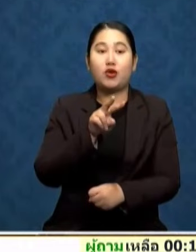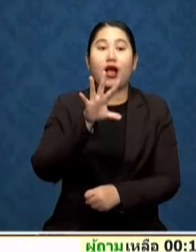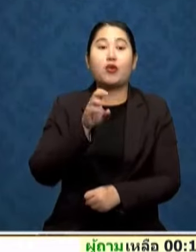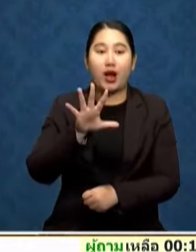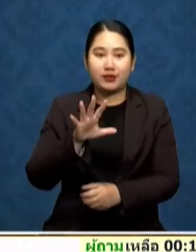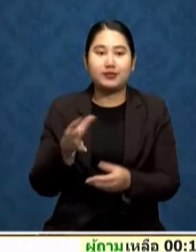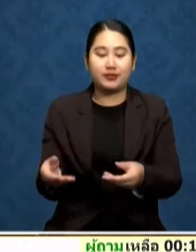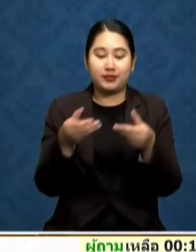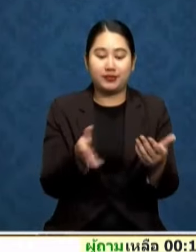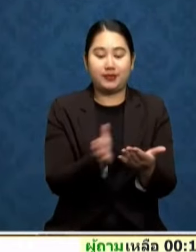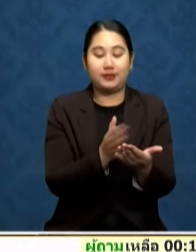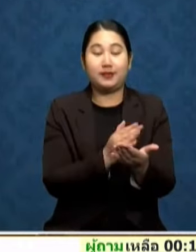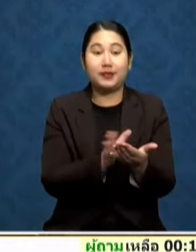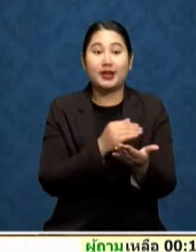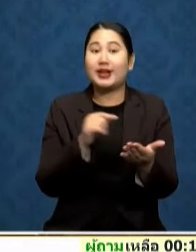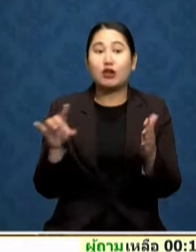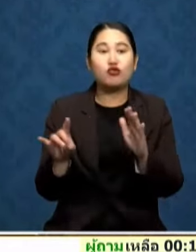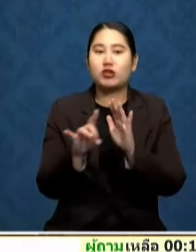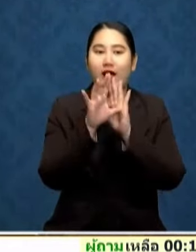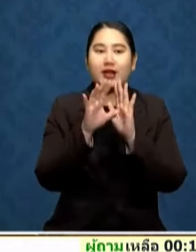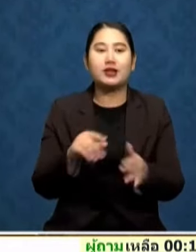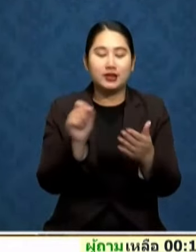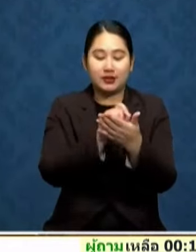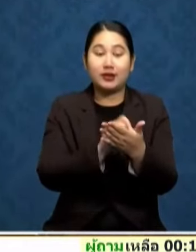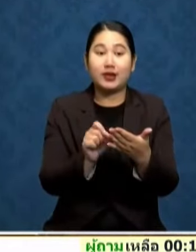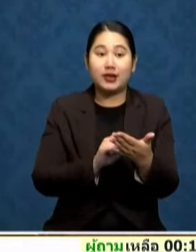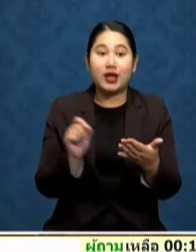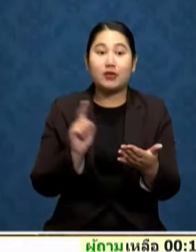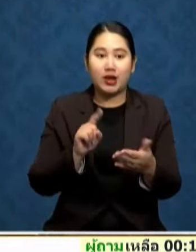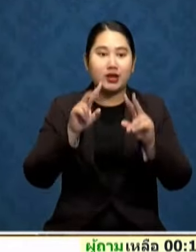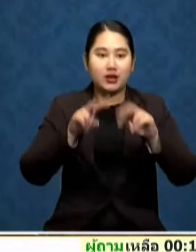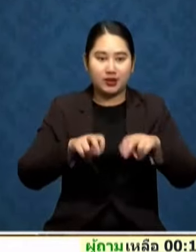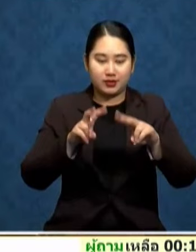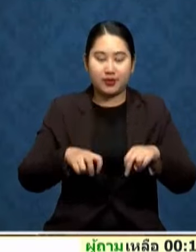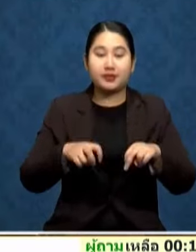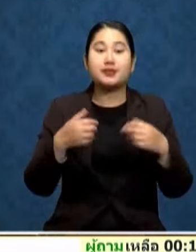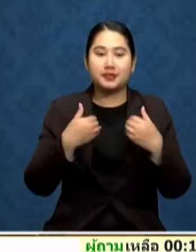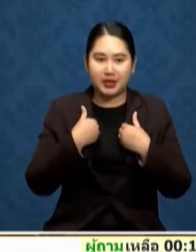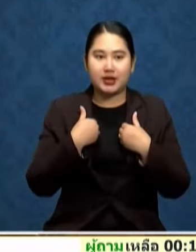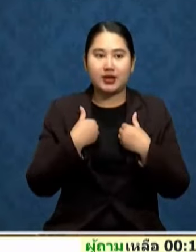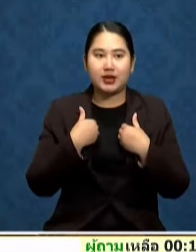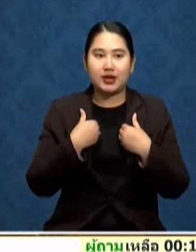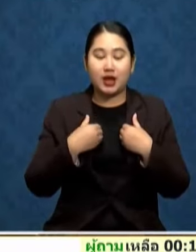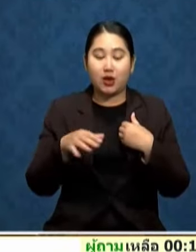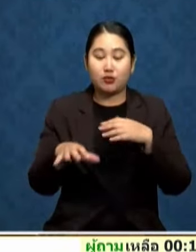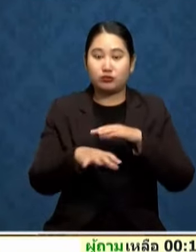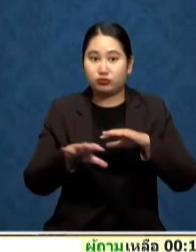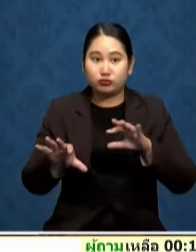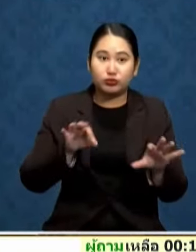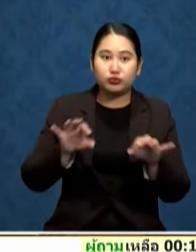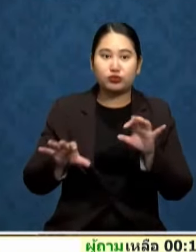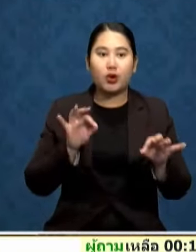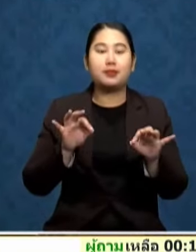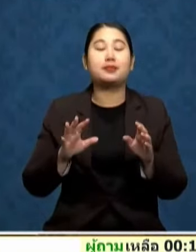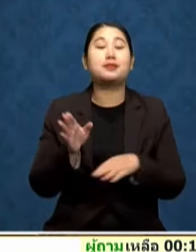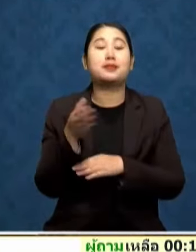ครับหน้าสุดท้ายเขียนไว้ว่ามีการสืบค้นข้อมูลและสุ่มจับตัวอย่างปลาจาก